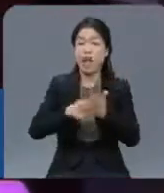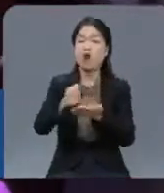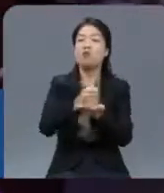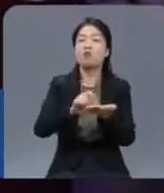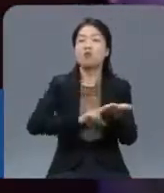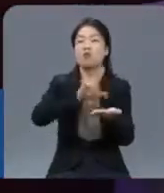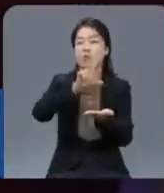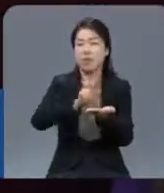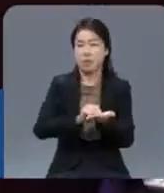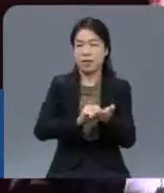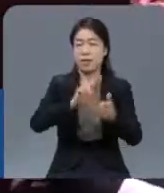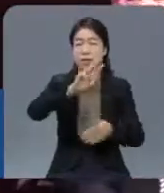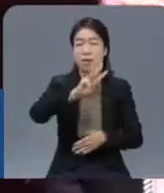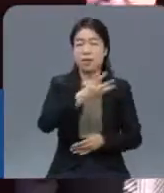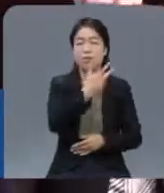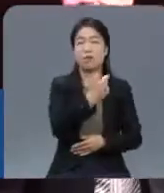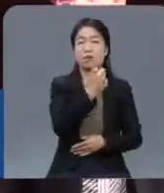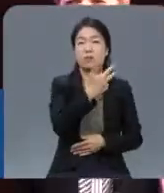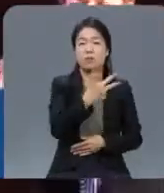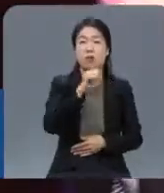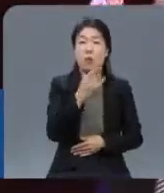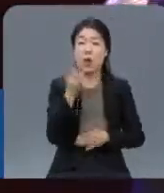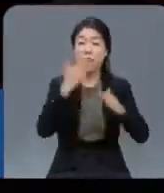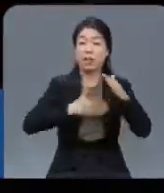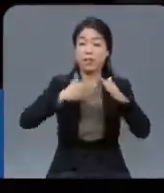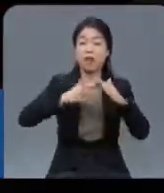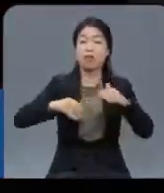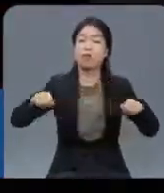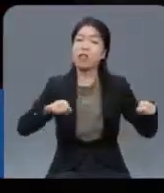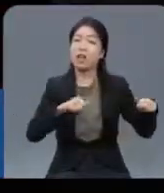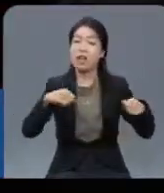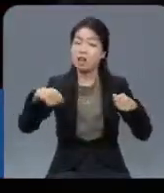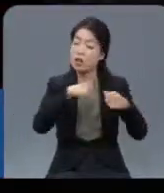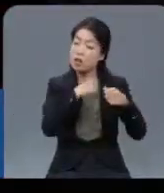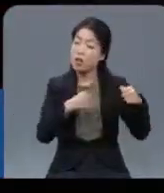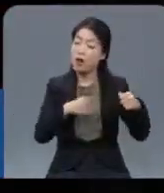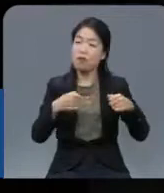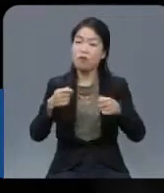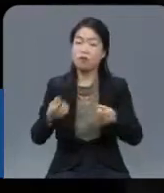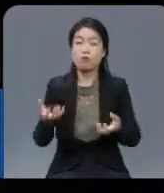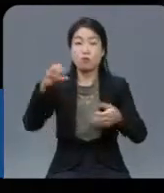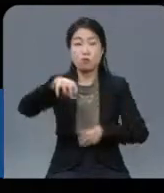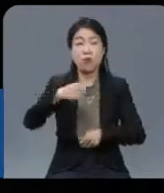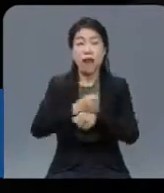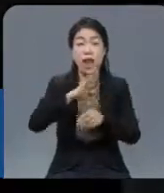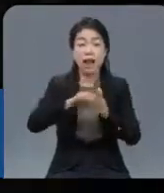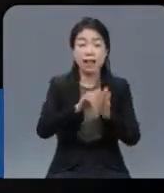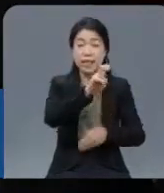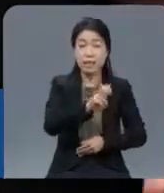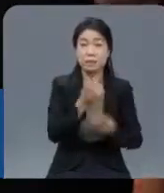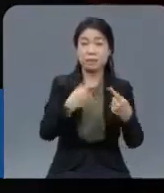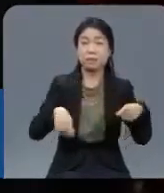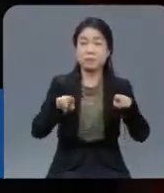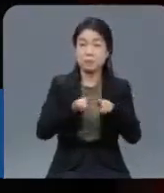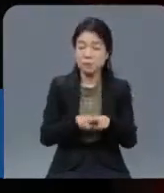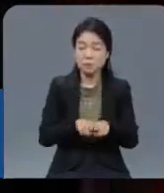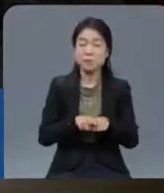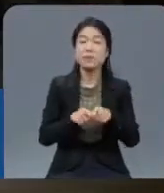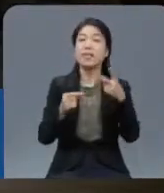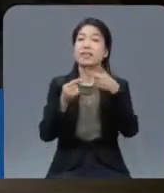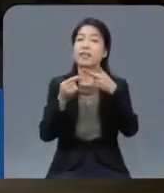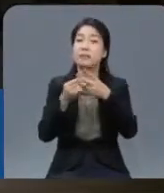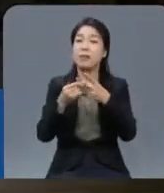열리는 제367회 정기연주회 무대에 이민찬과 함께 쇼스타코비치의 피아노 협주곡 2번을